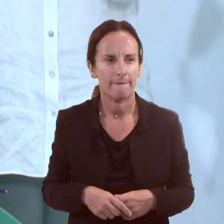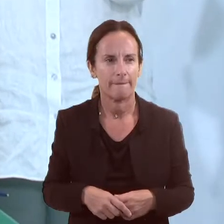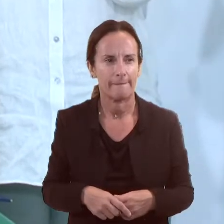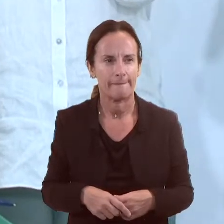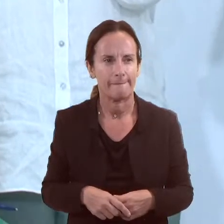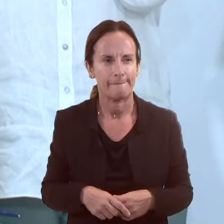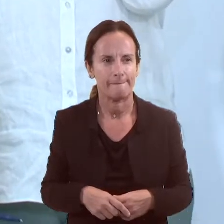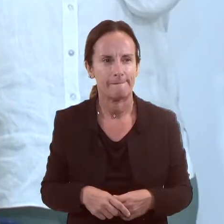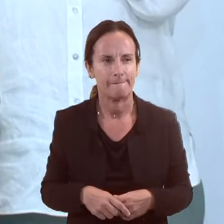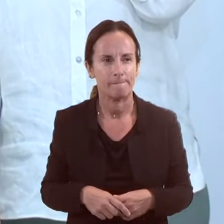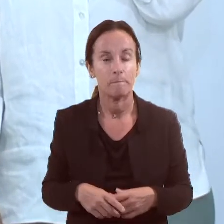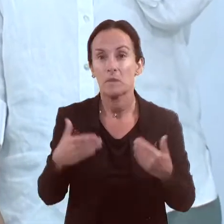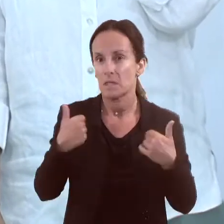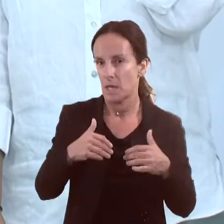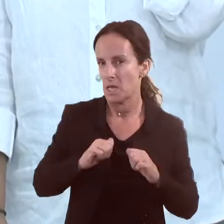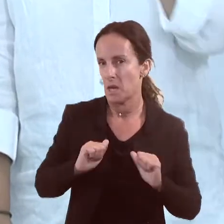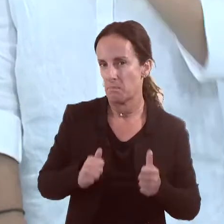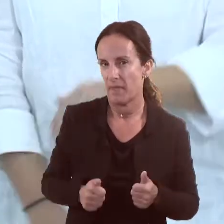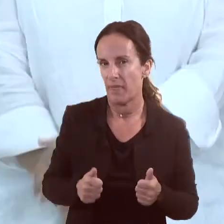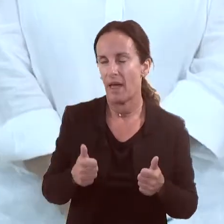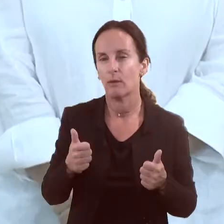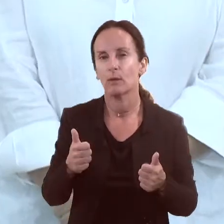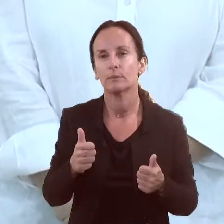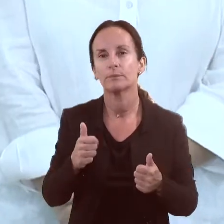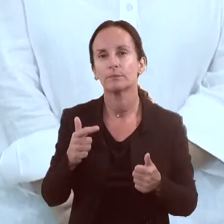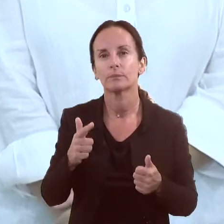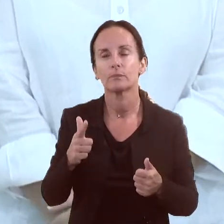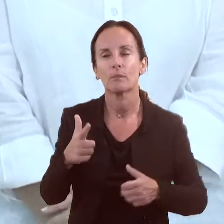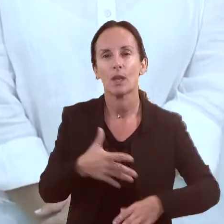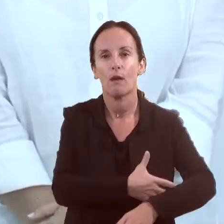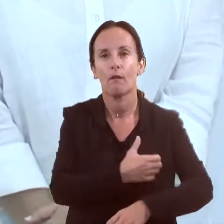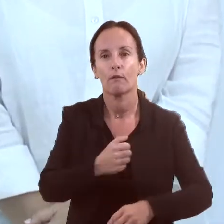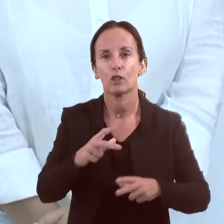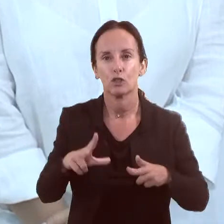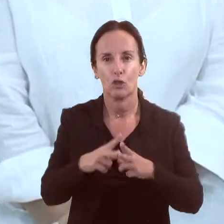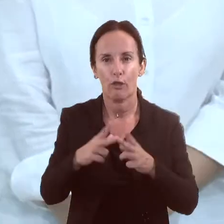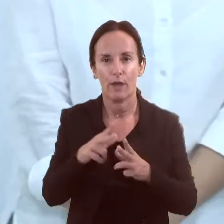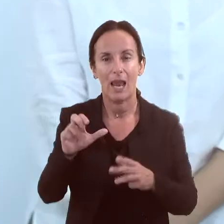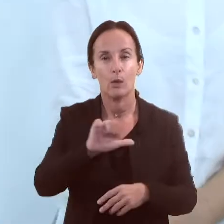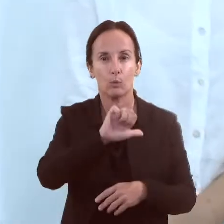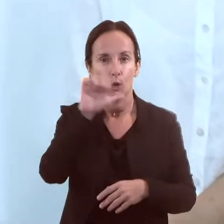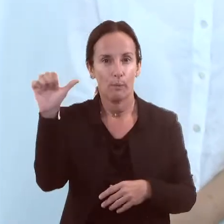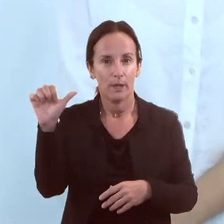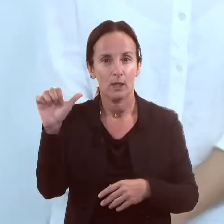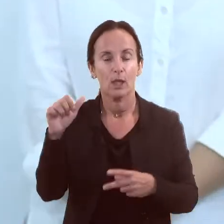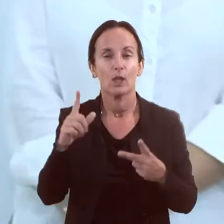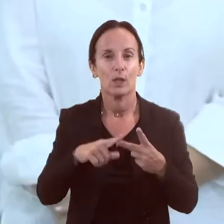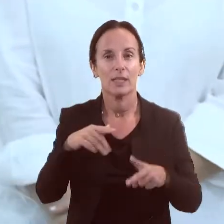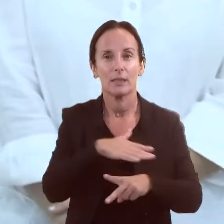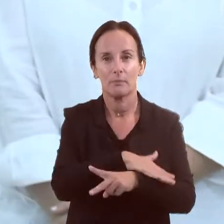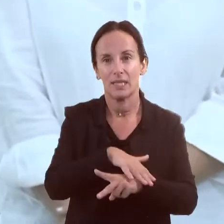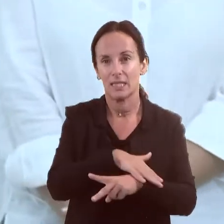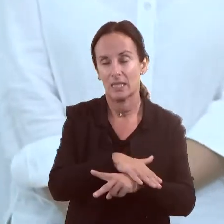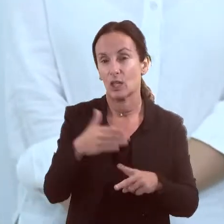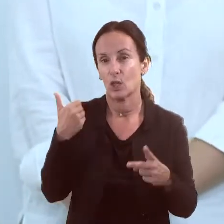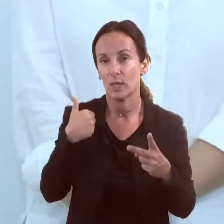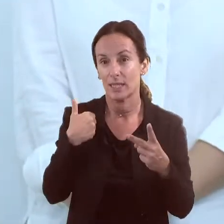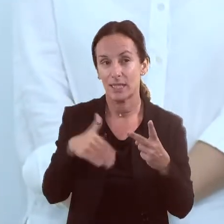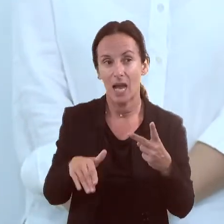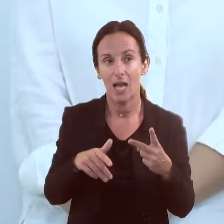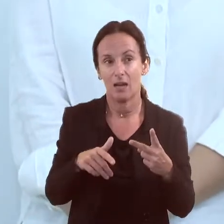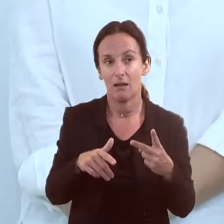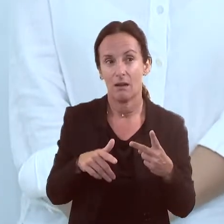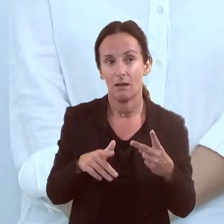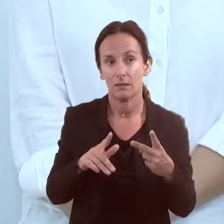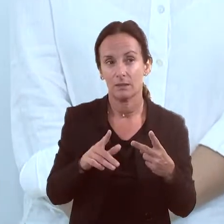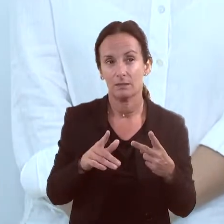Bueno, ja les tenim en marxa, que venen financiats per fons socials europeus i pel Ministeri, i ja fa